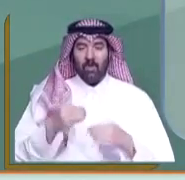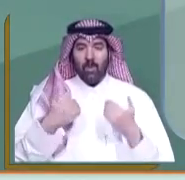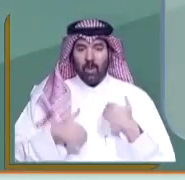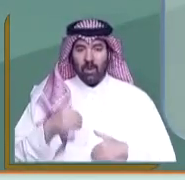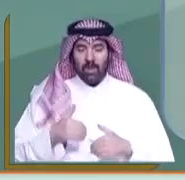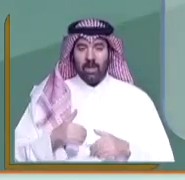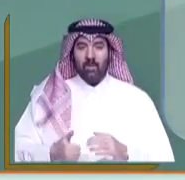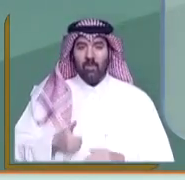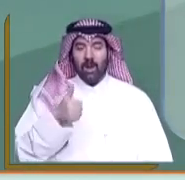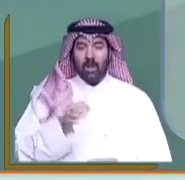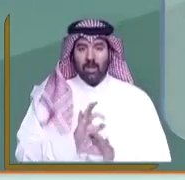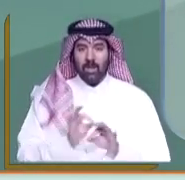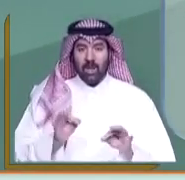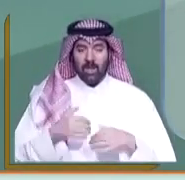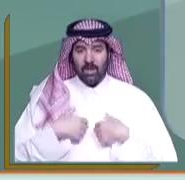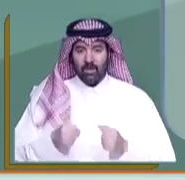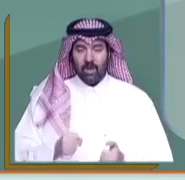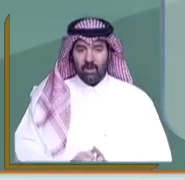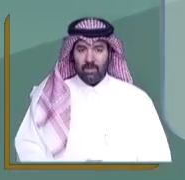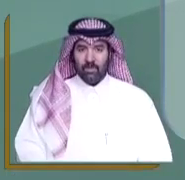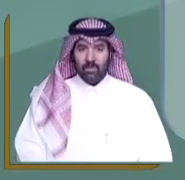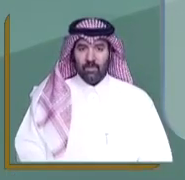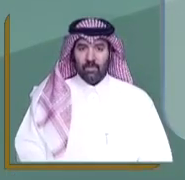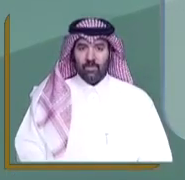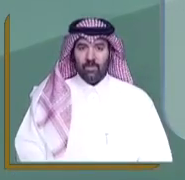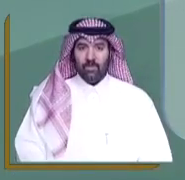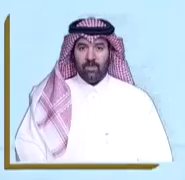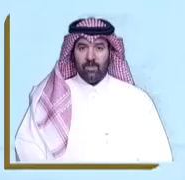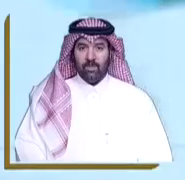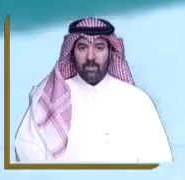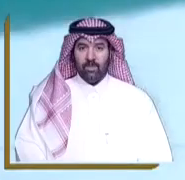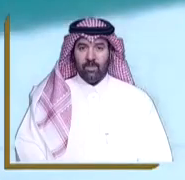المصابين بالشفاء العاجل.